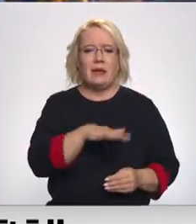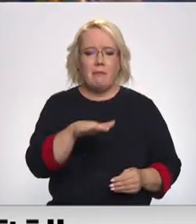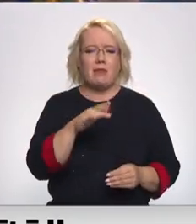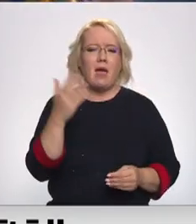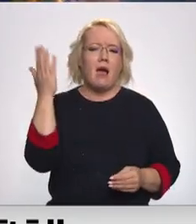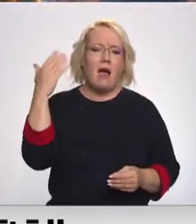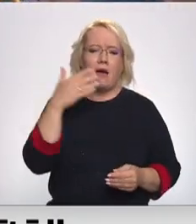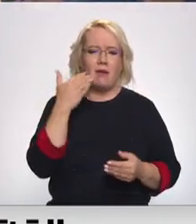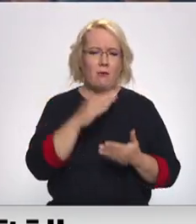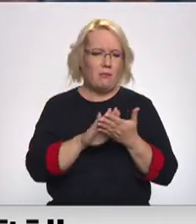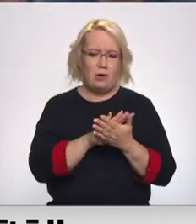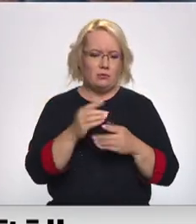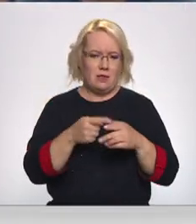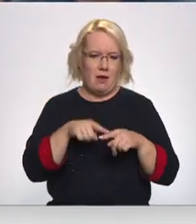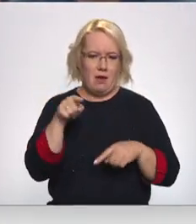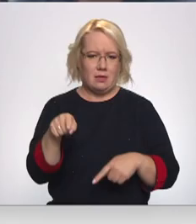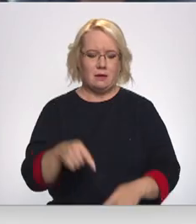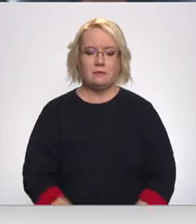bijusi.